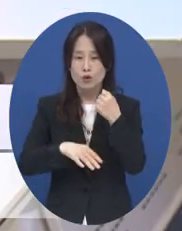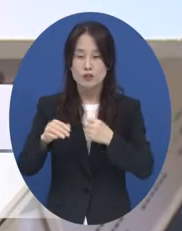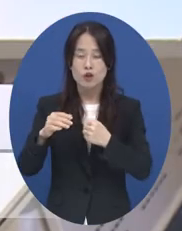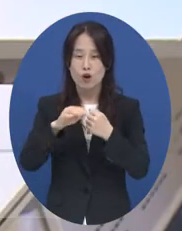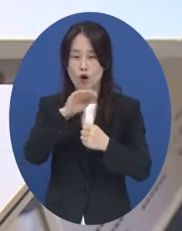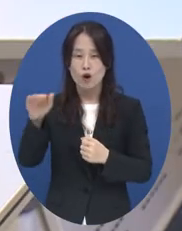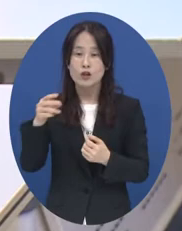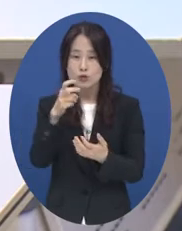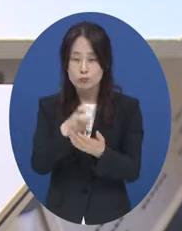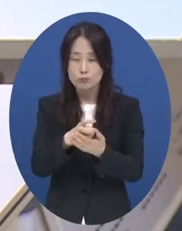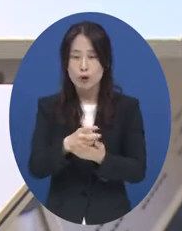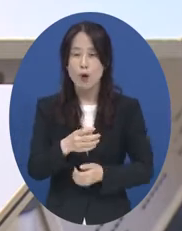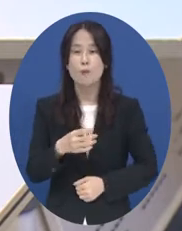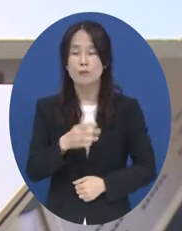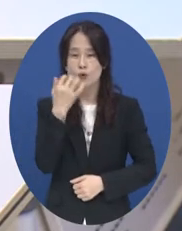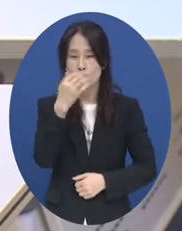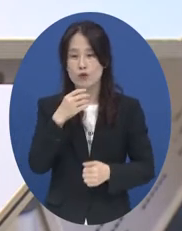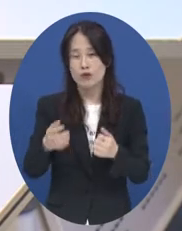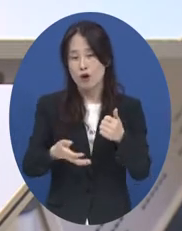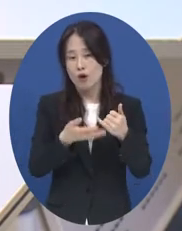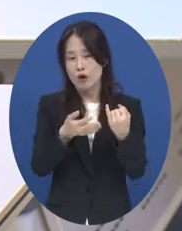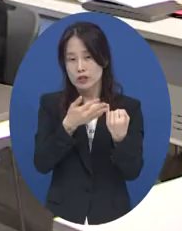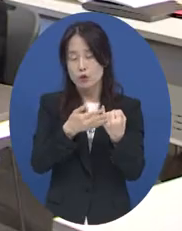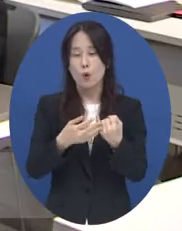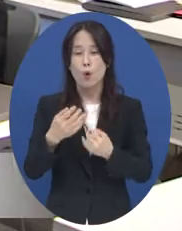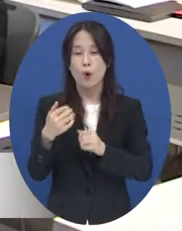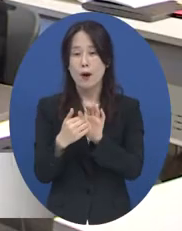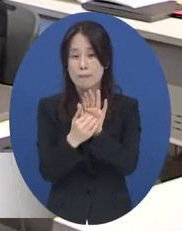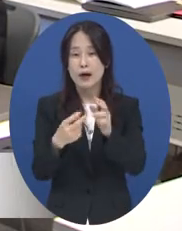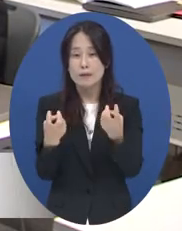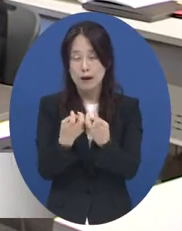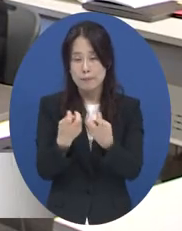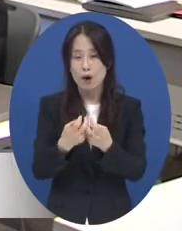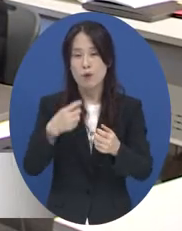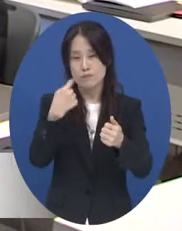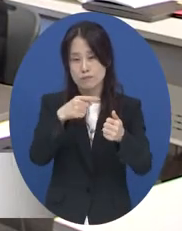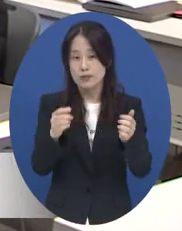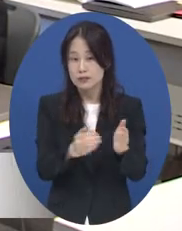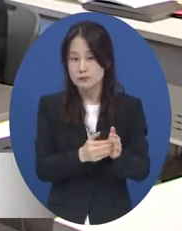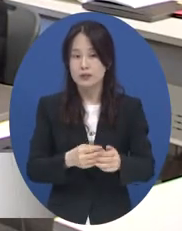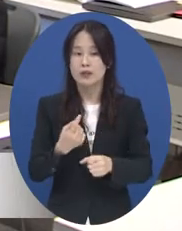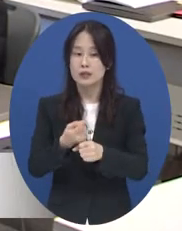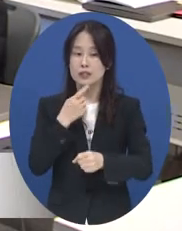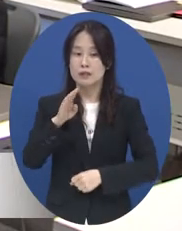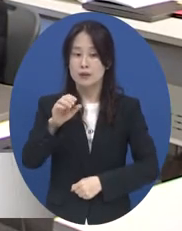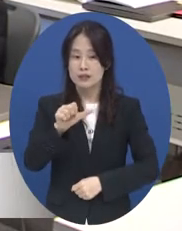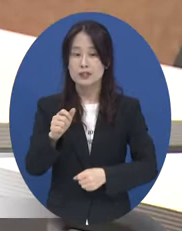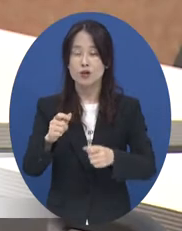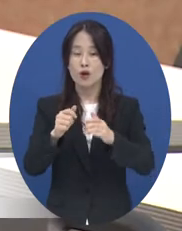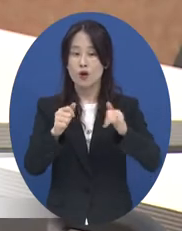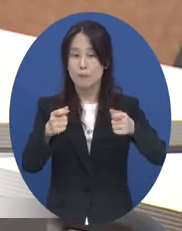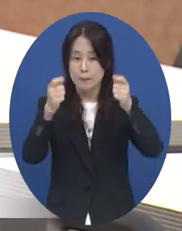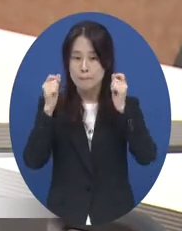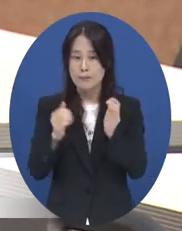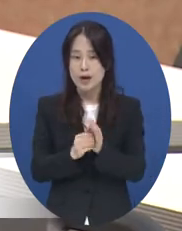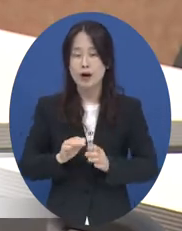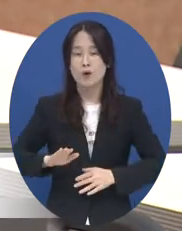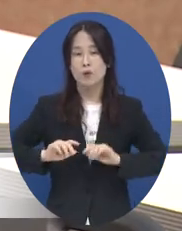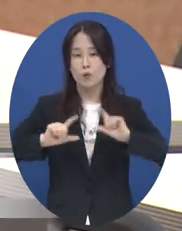근로기준법 꽈 성희롱 예방 교육 등을 지원합니다 이 사업으로 지난해 교육생 45명을 배출했고